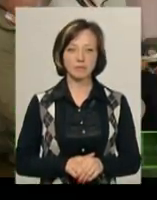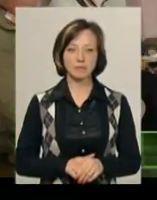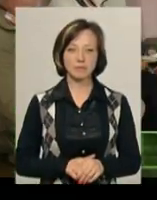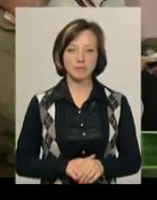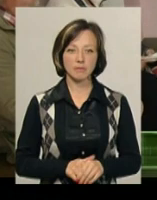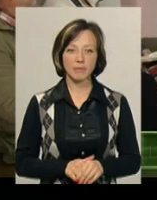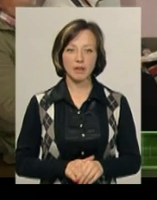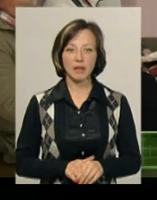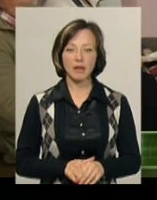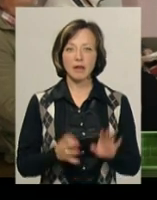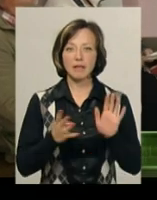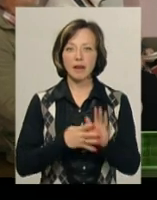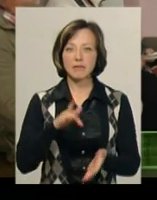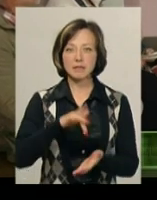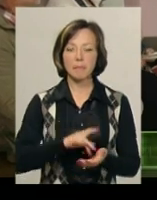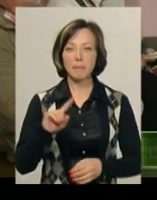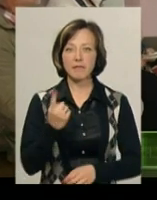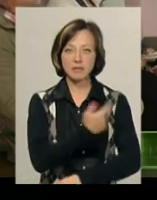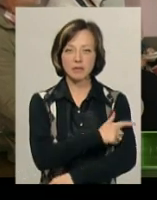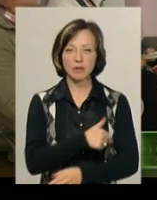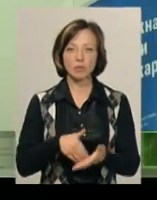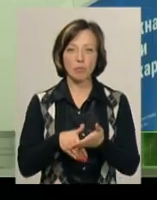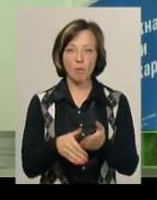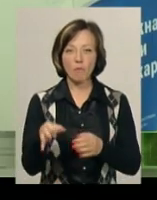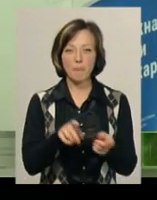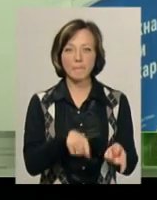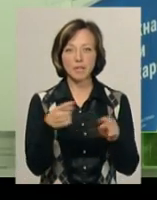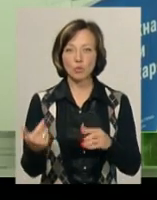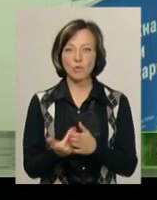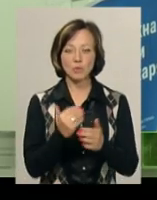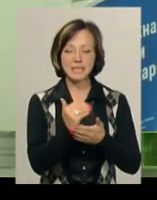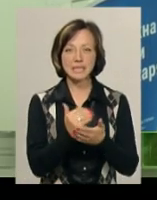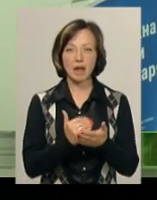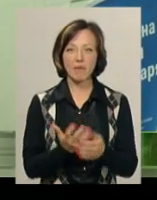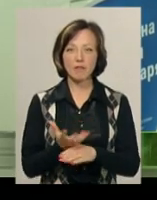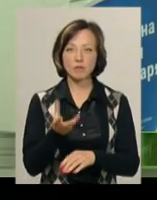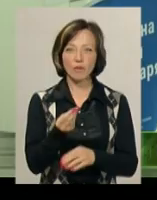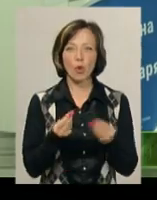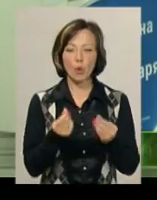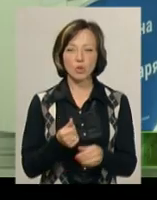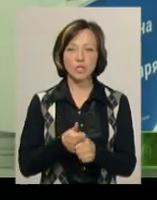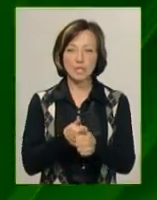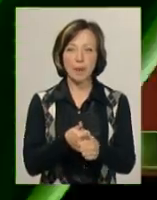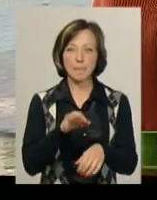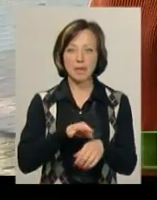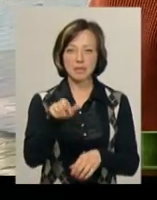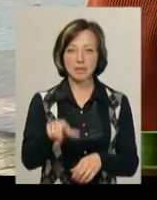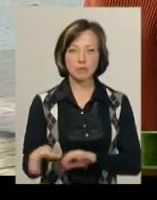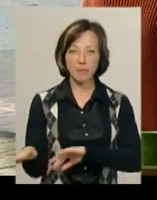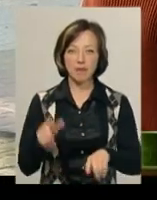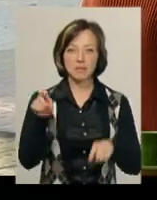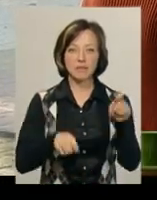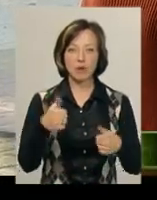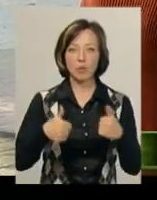9 центрів первинної медико-санітарної допомоги в області перейшли на нову систему фінансування «Гроші за пацієнтом».